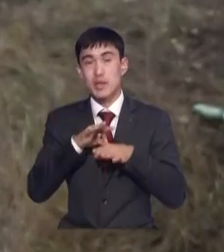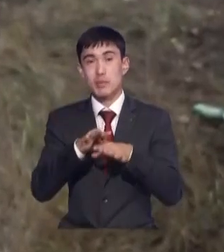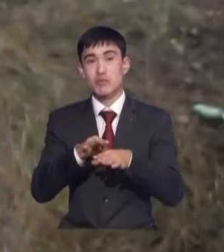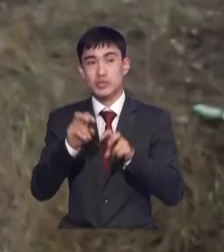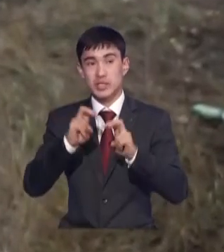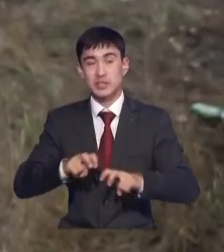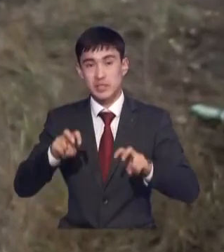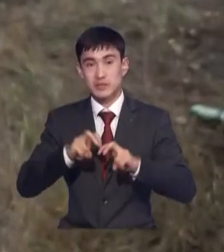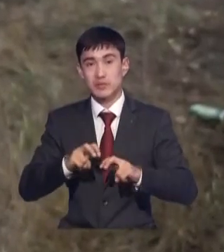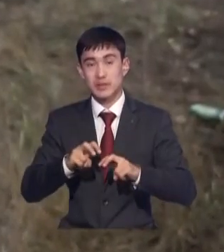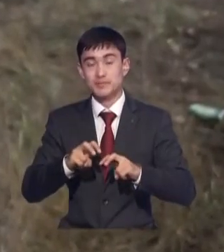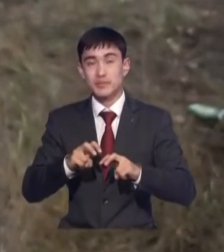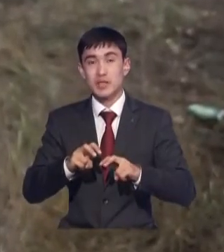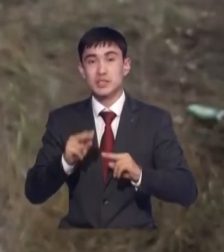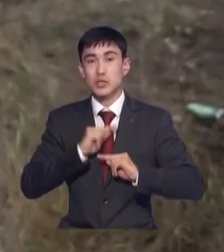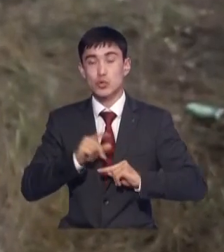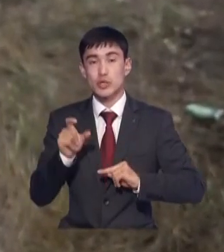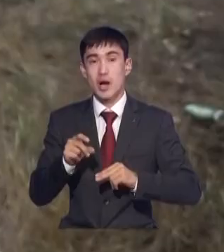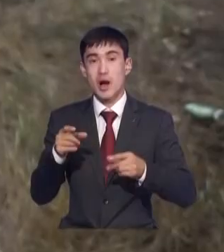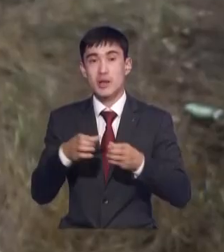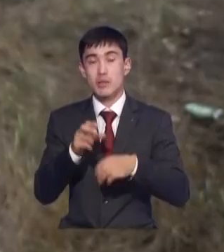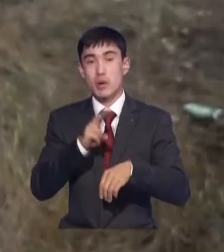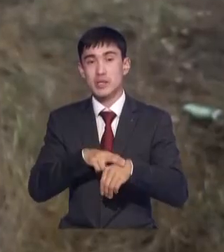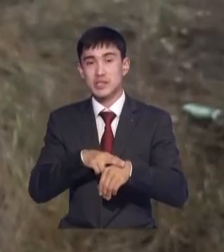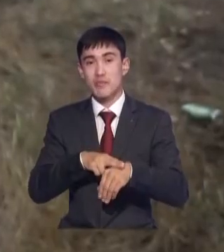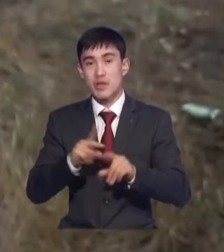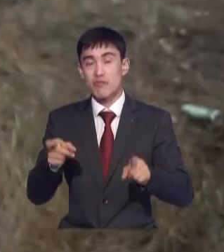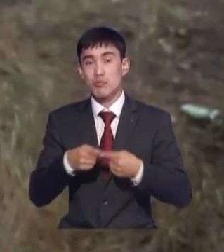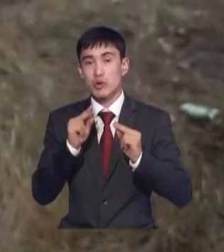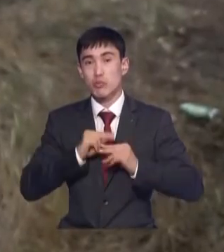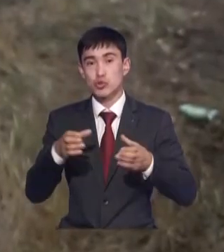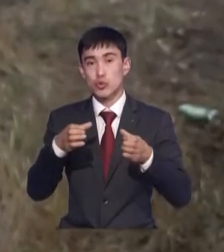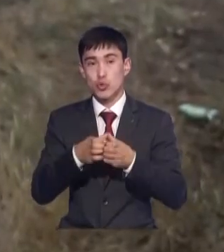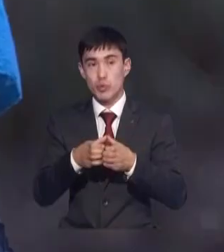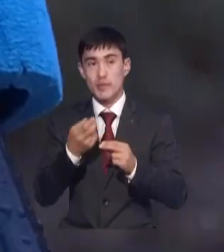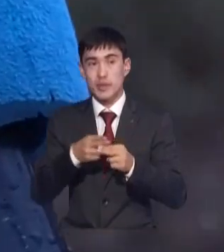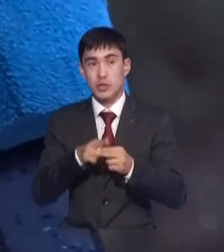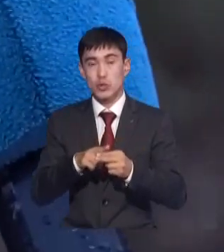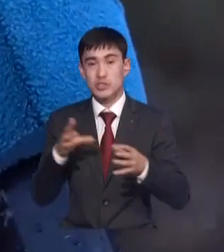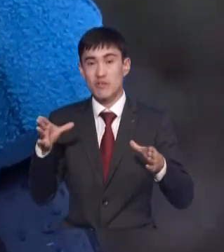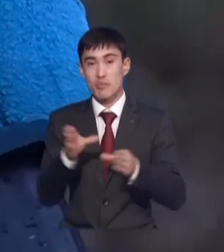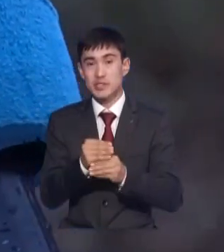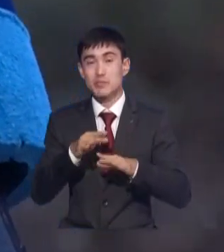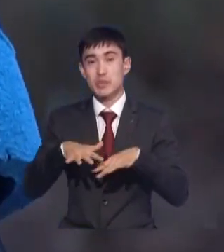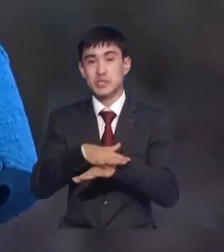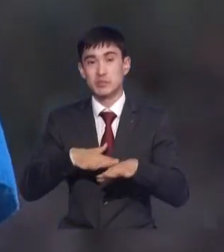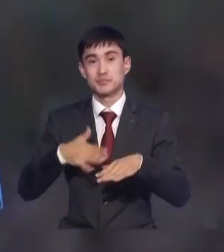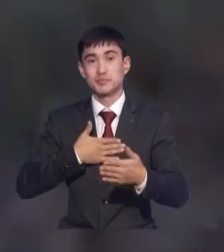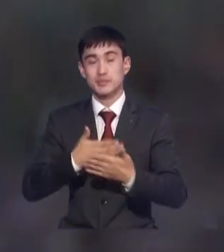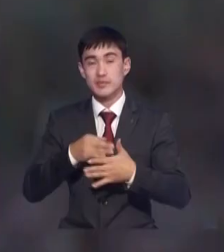Проводится расследование. Кроме того, сотрудниками отдела полиции сформирована рабочая группа, которая совместно с местными